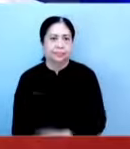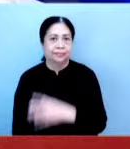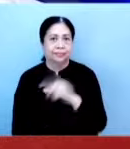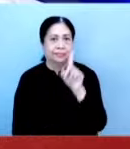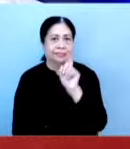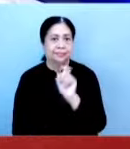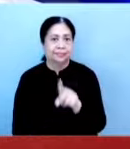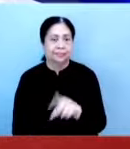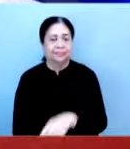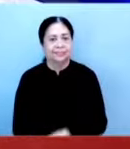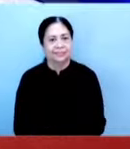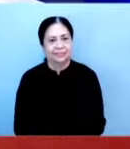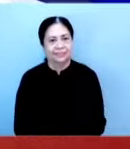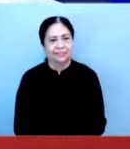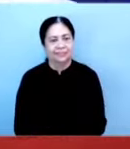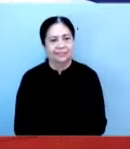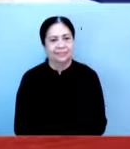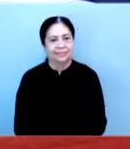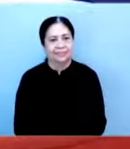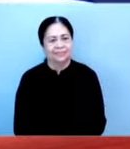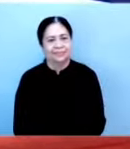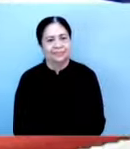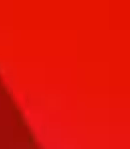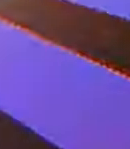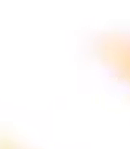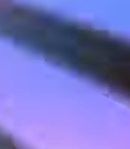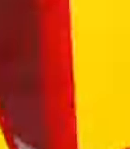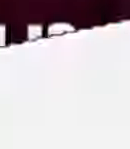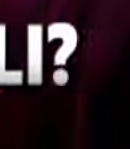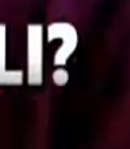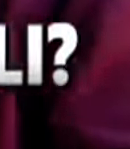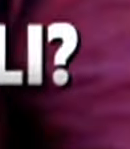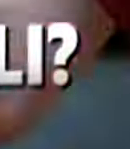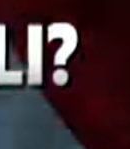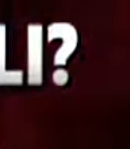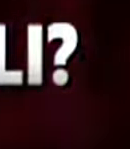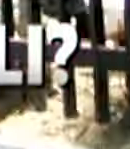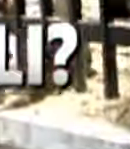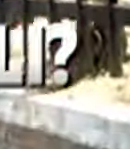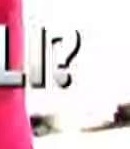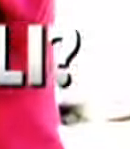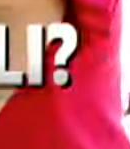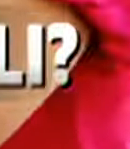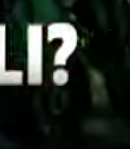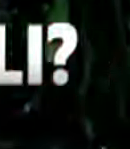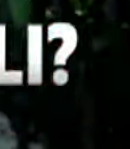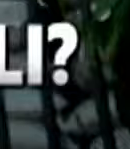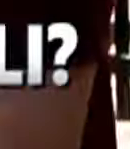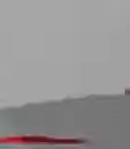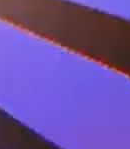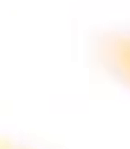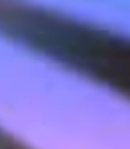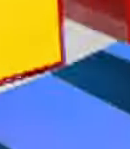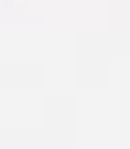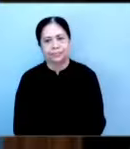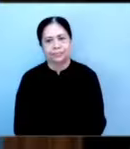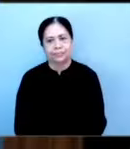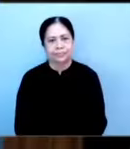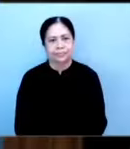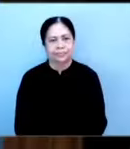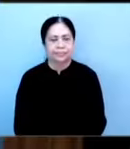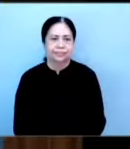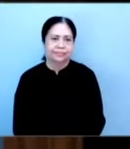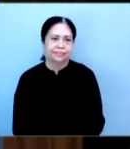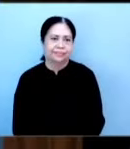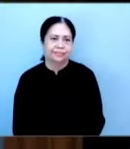pupulsuhan natin ang ating mga kapatid kung ano ang bagay na gusto nilang isoli